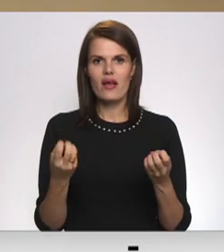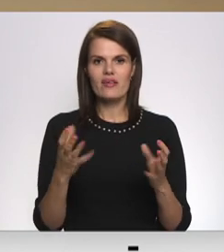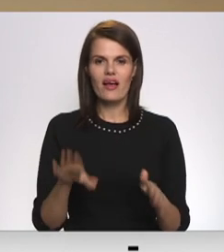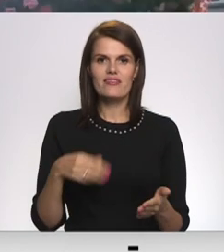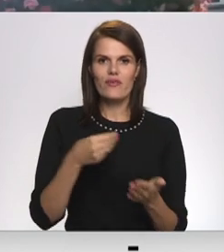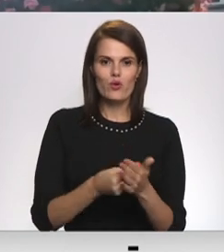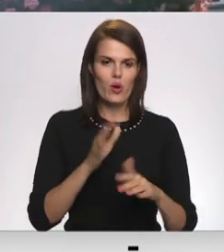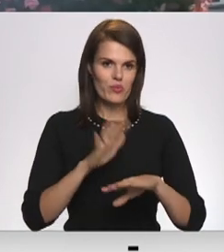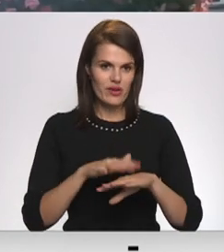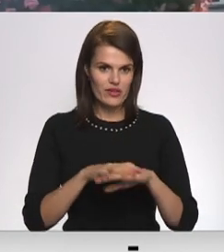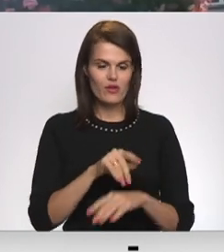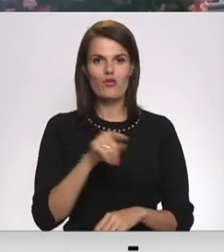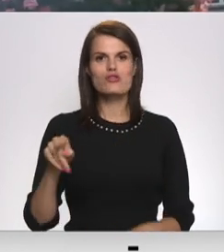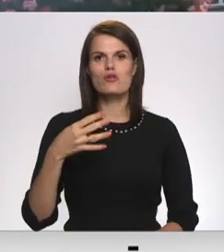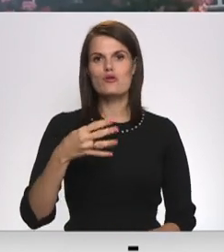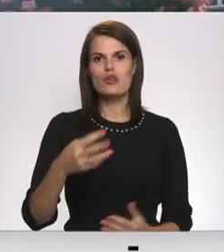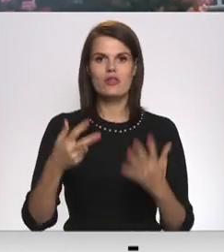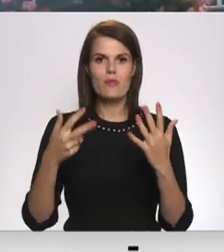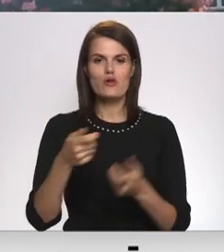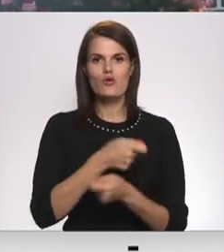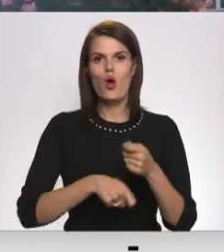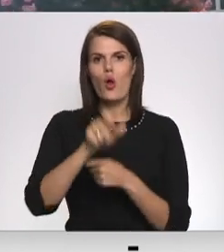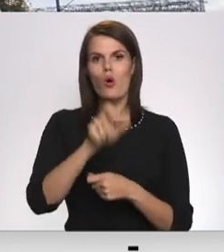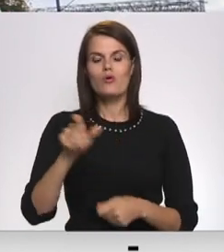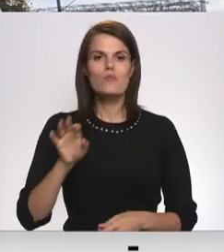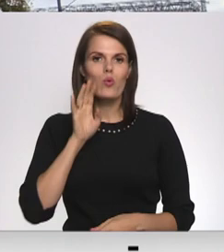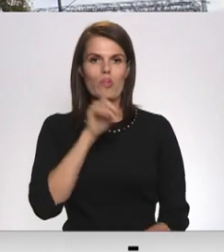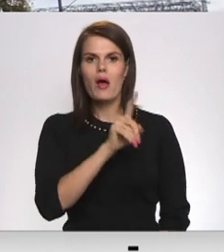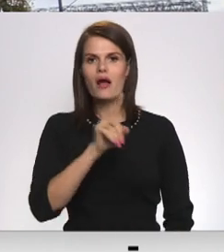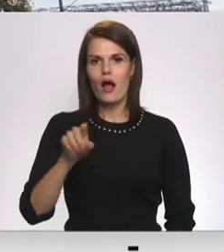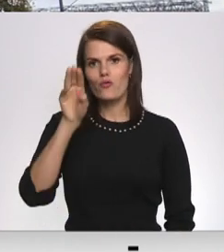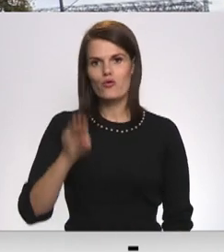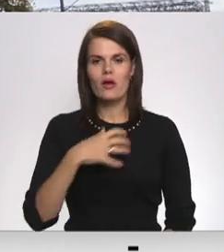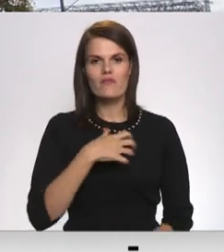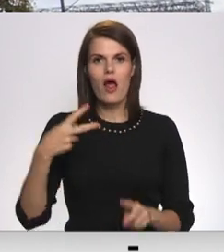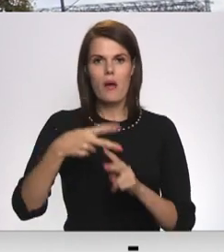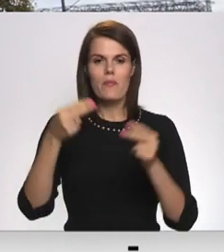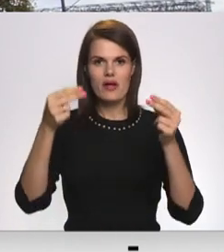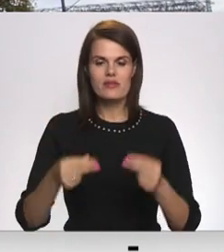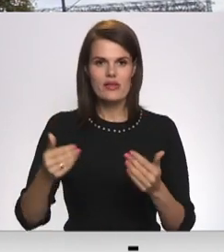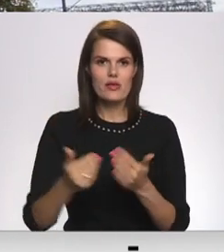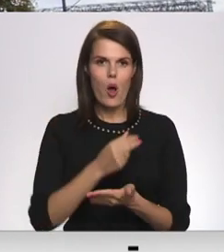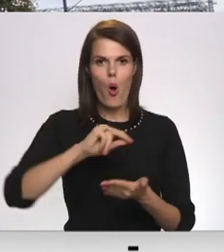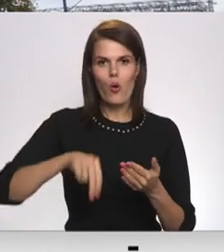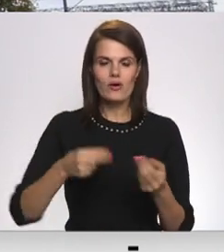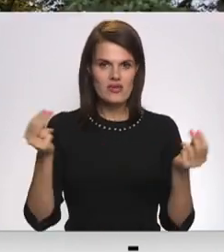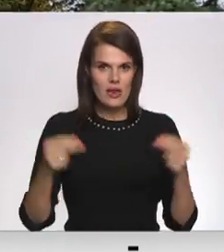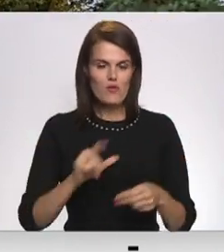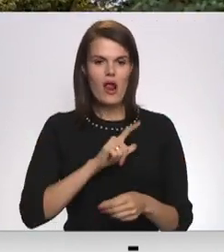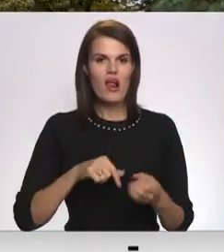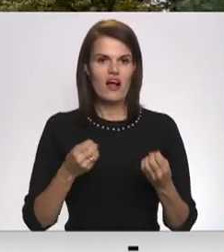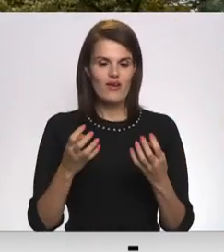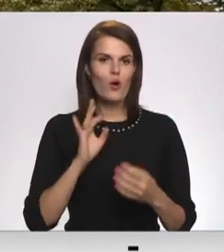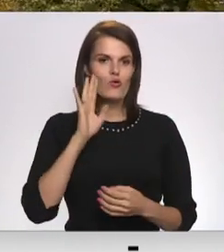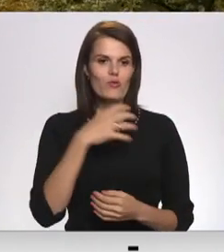iegādāties tirgu. Šiem 48 uzņēmējiem turpmāk katru mēnesi ir jāpārslēdz jauns līgums ar Latvijas gāzi. Turpmāk